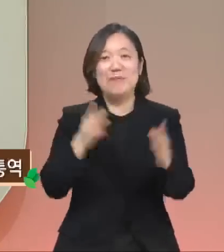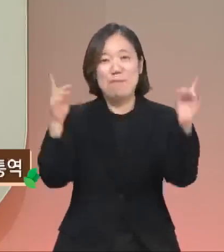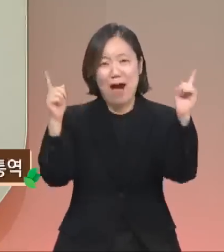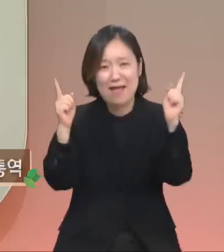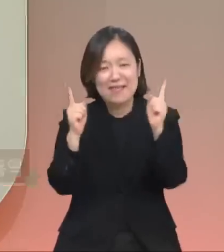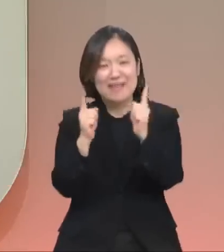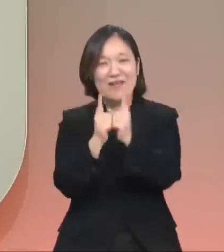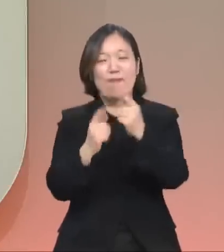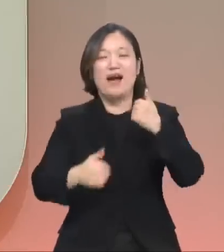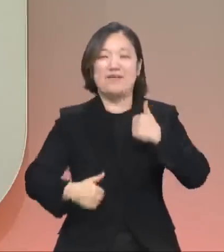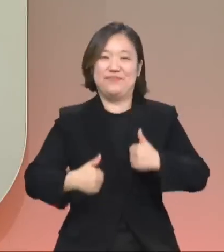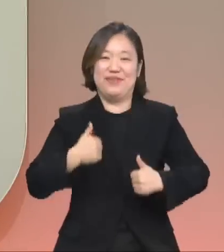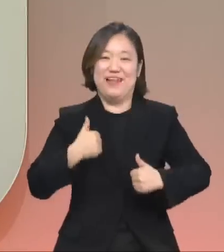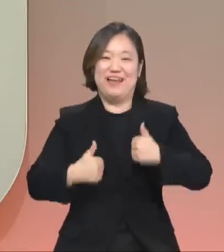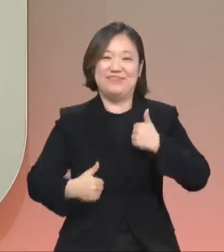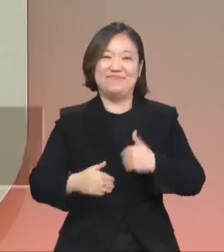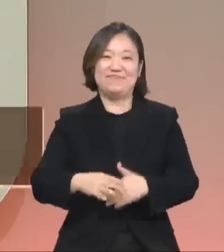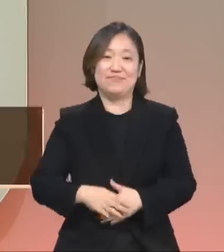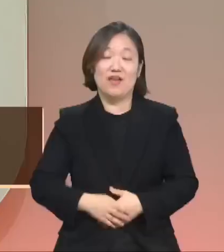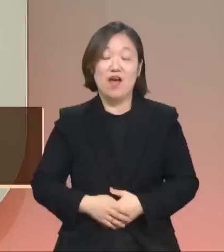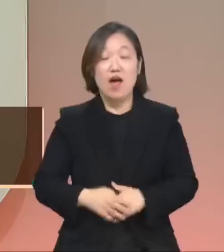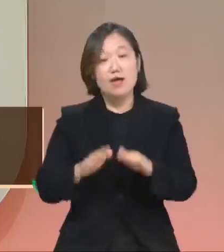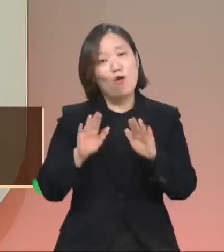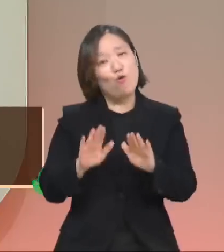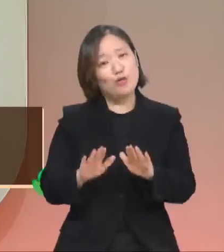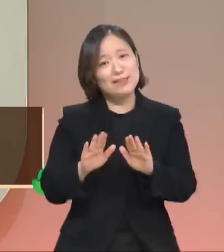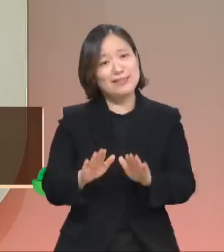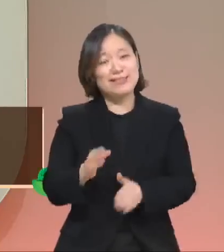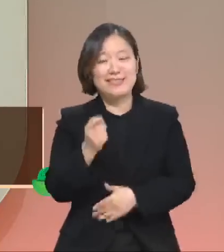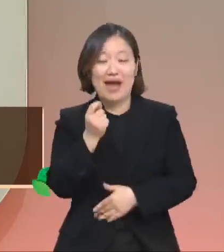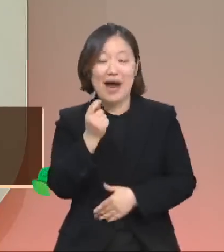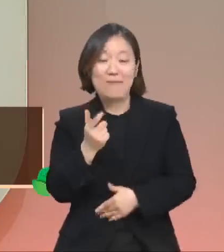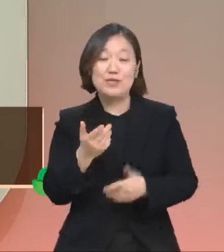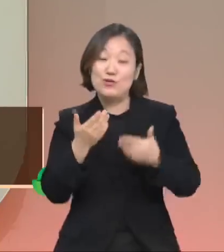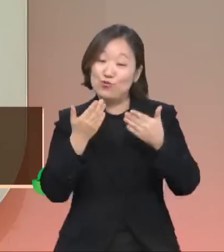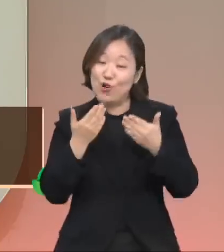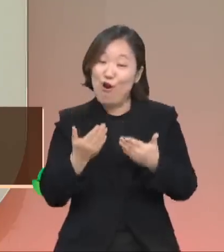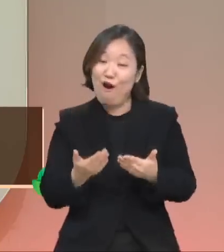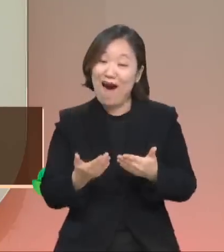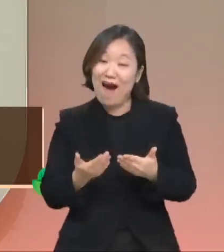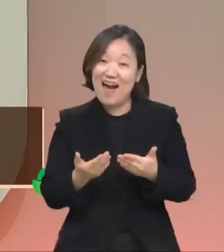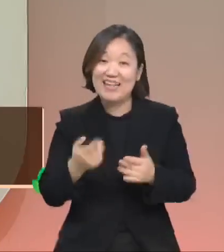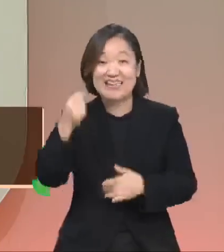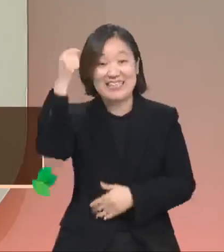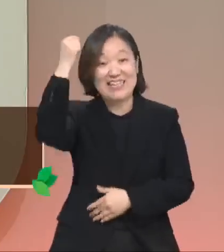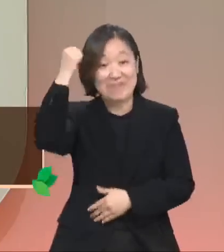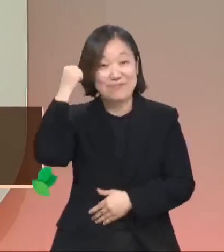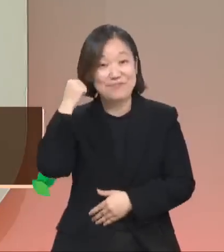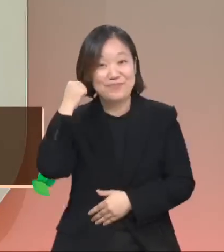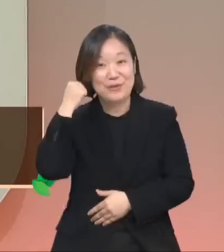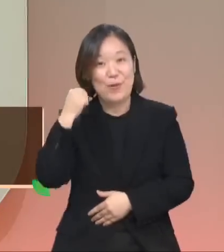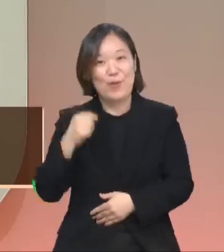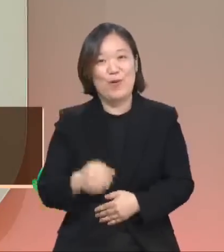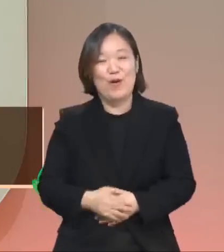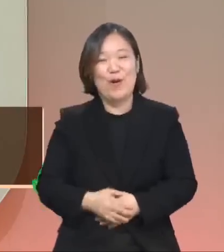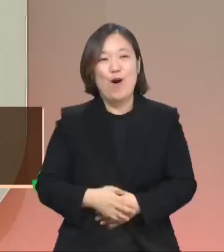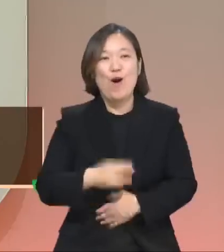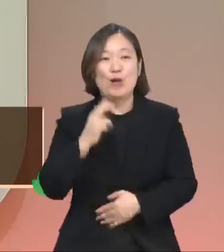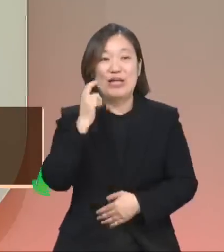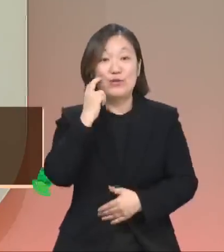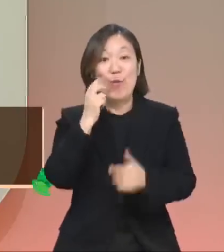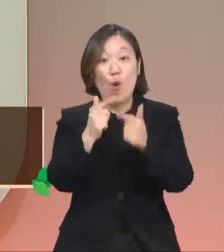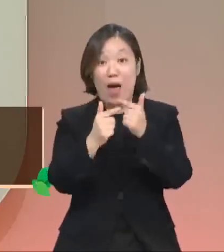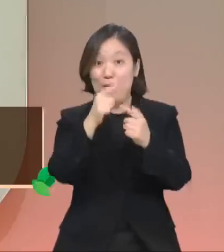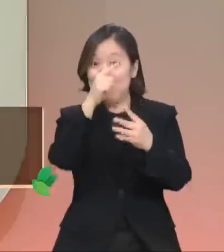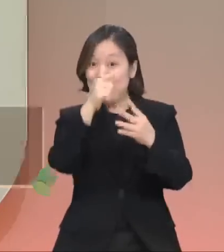반갑습니다 오늘은 잠시 쉬어가는 코너 같은 느낌으로 우리 소나무